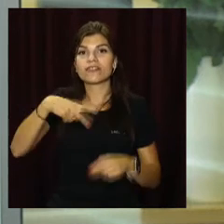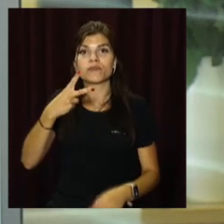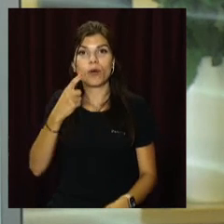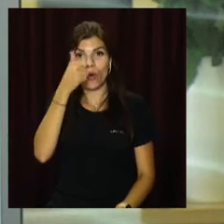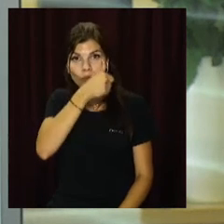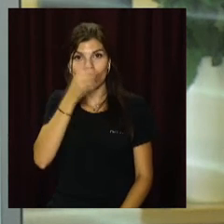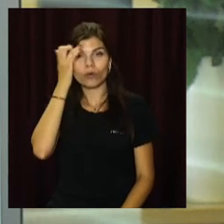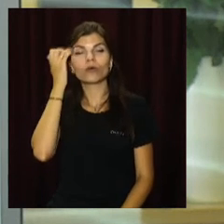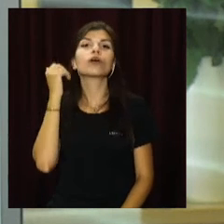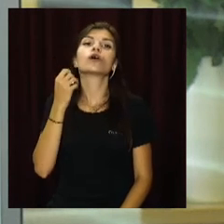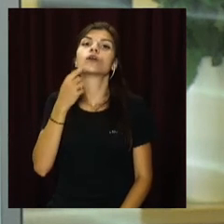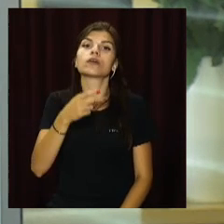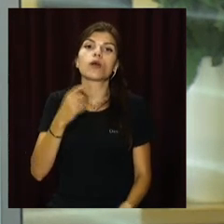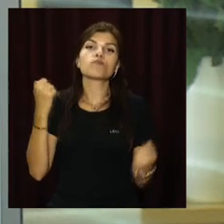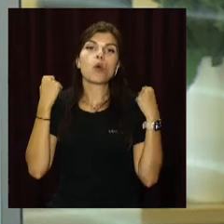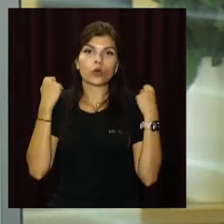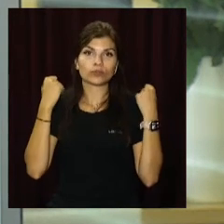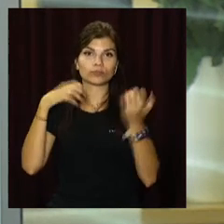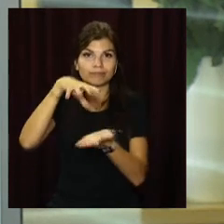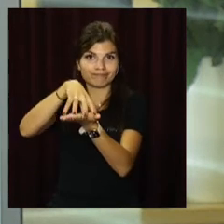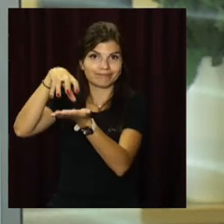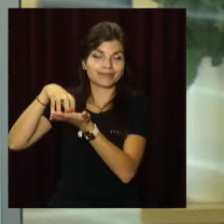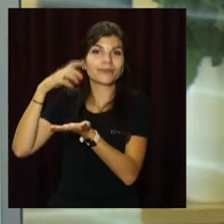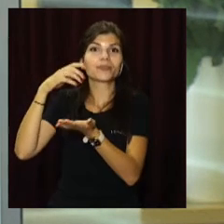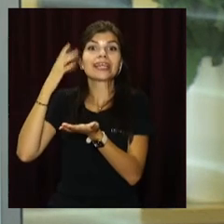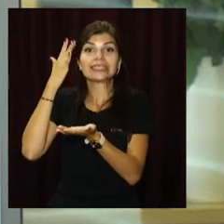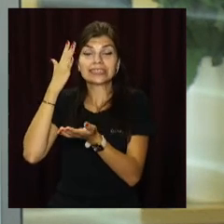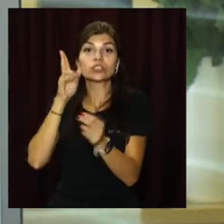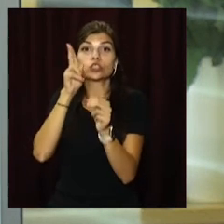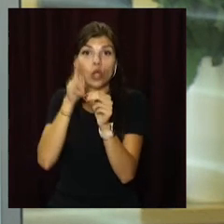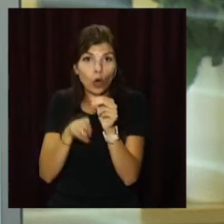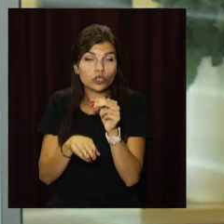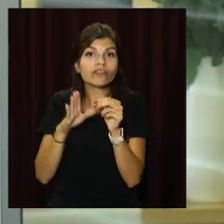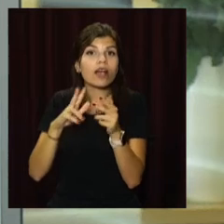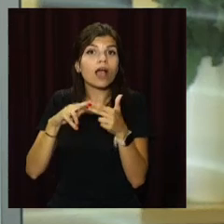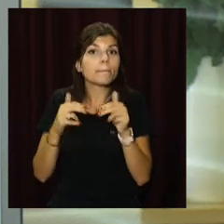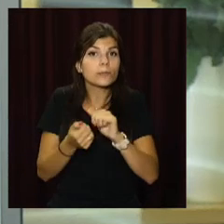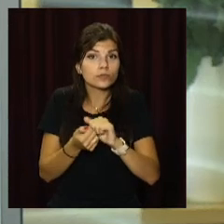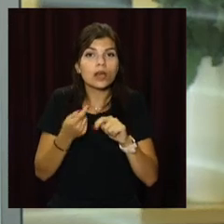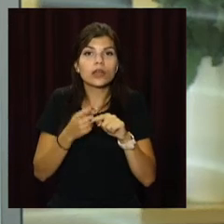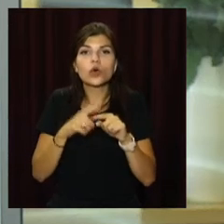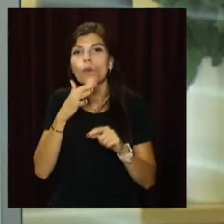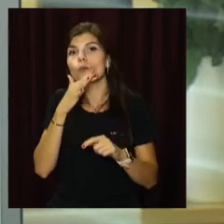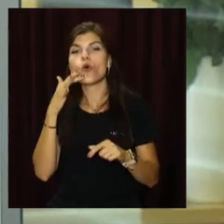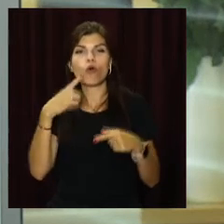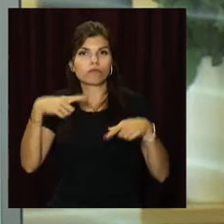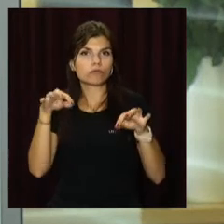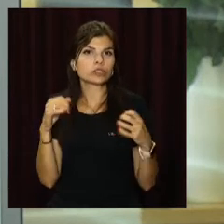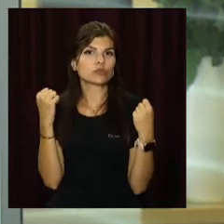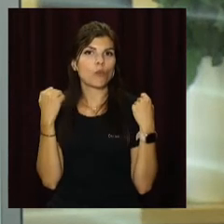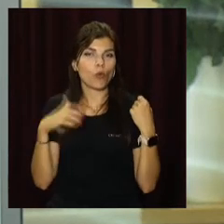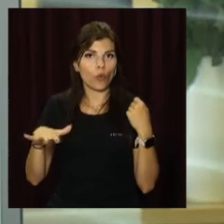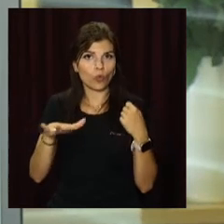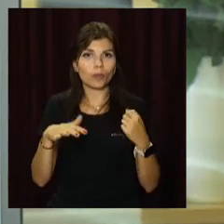2021 року 4 масштабні спортивні об'єкти планують завершити в Кам'янському. Це багатофункціональні спорткомплекси у різних